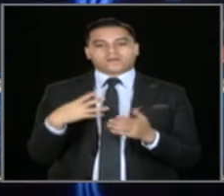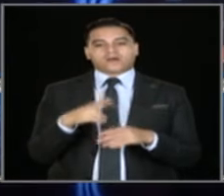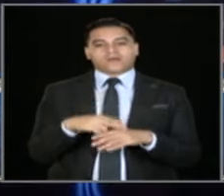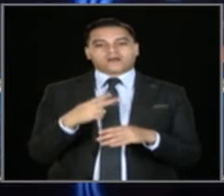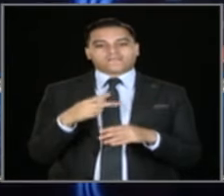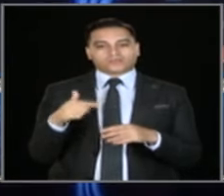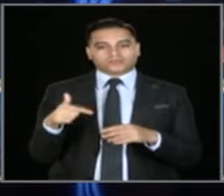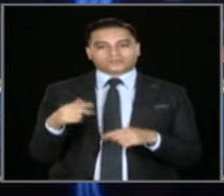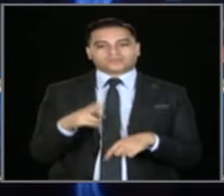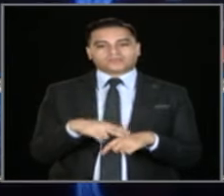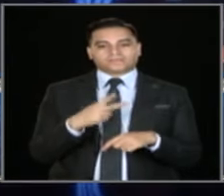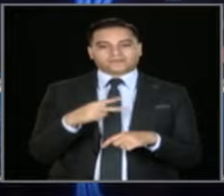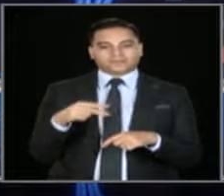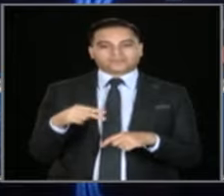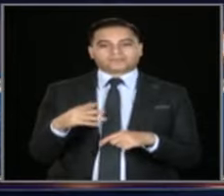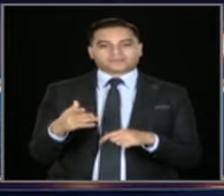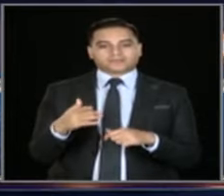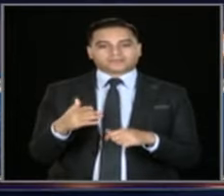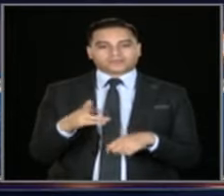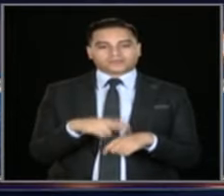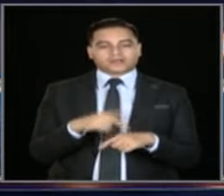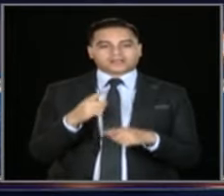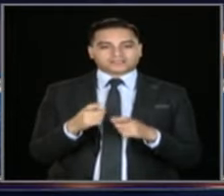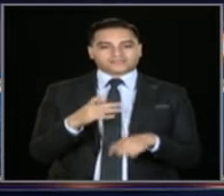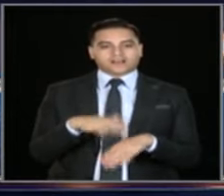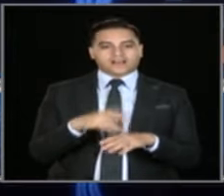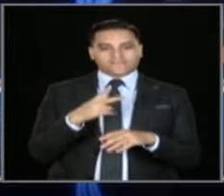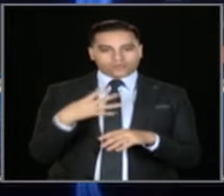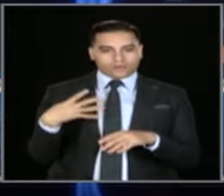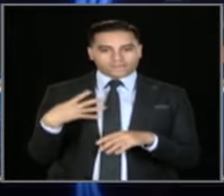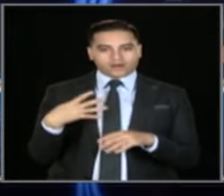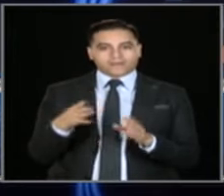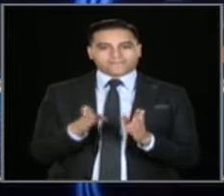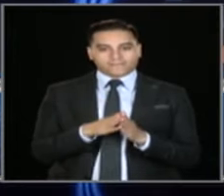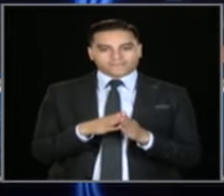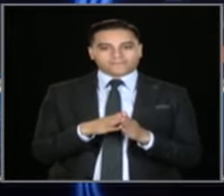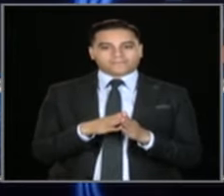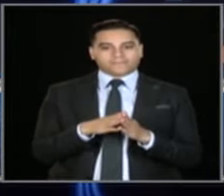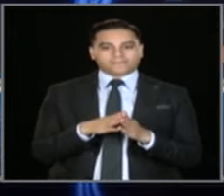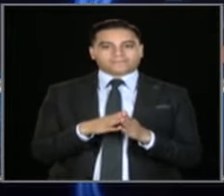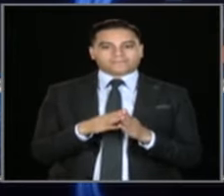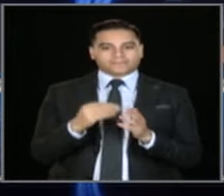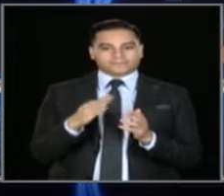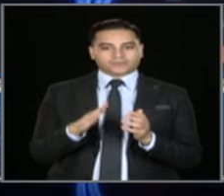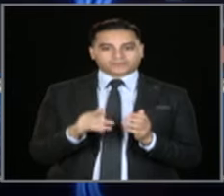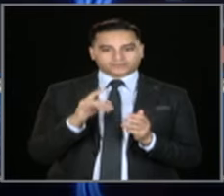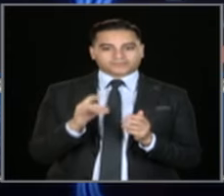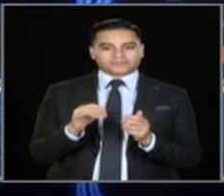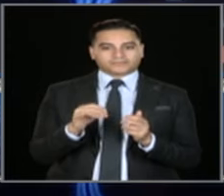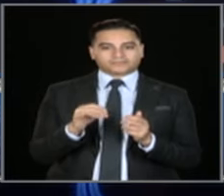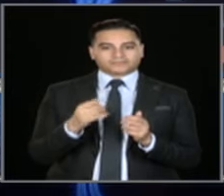2006، 2008، وكان هداف نسخة 2004 بأربع أهداف. سانتوس.